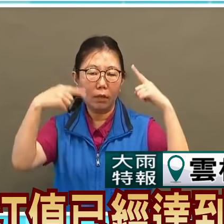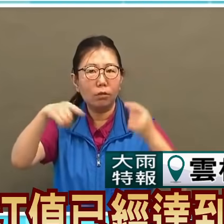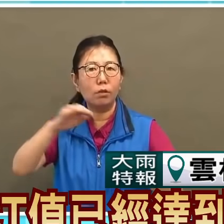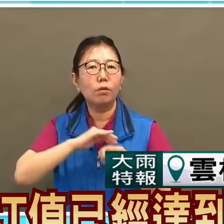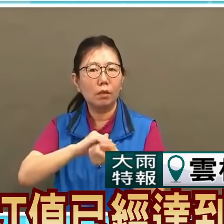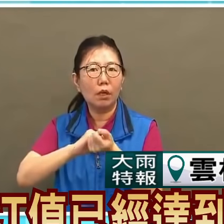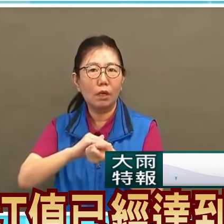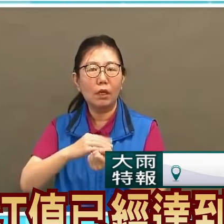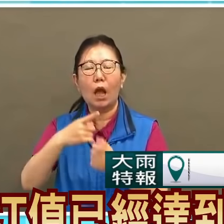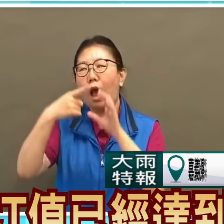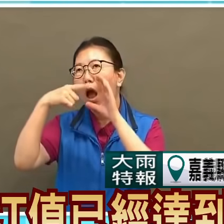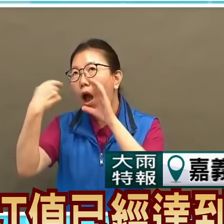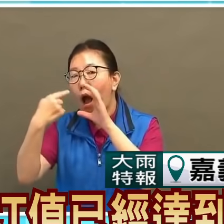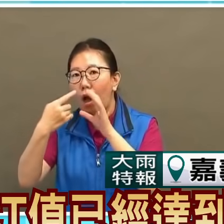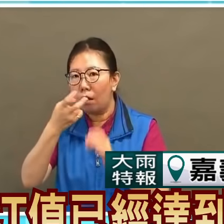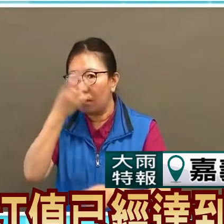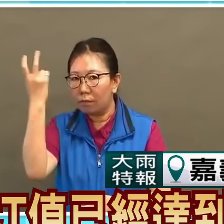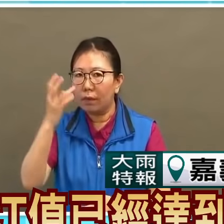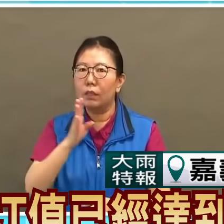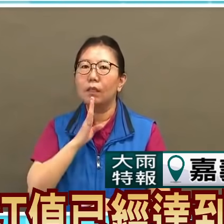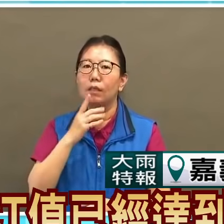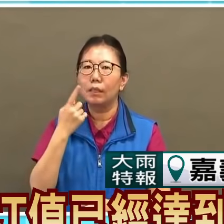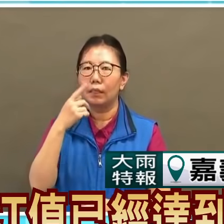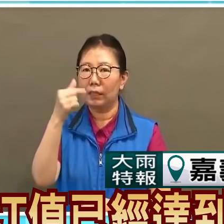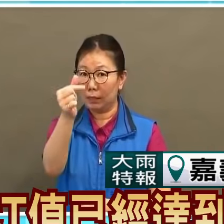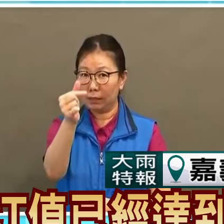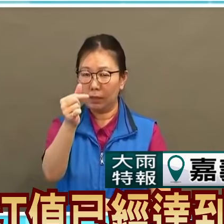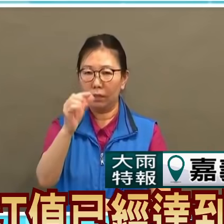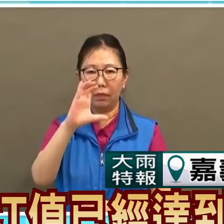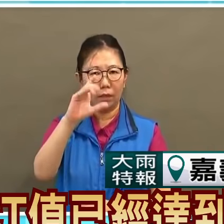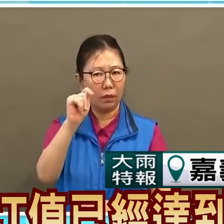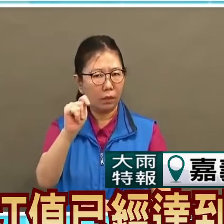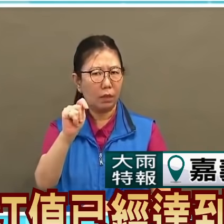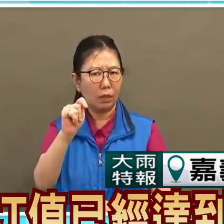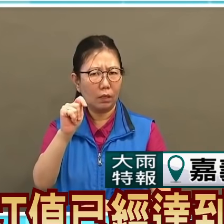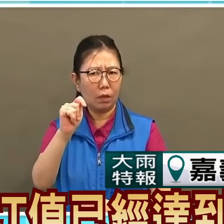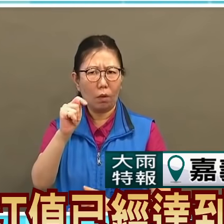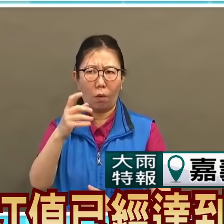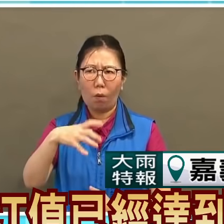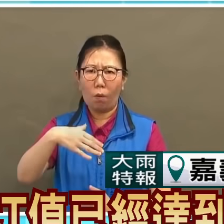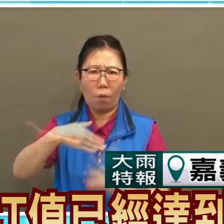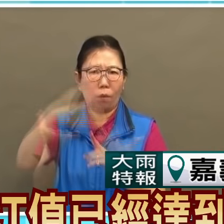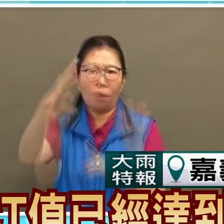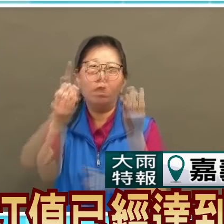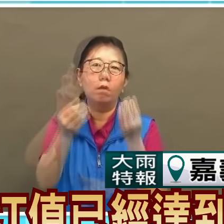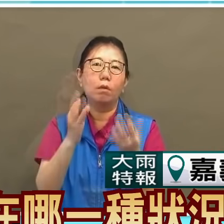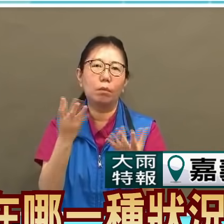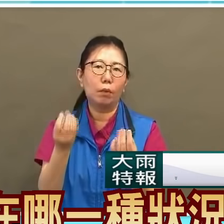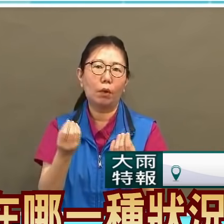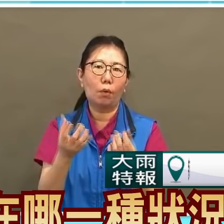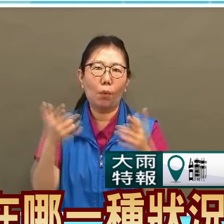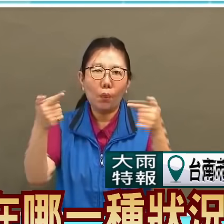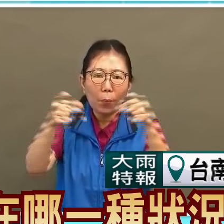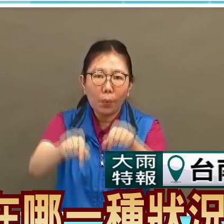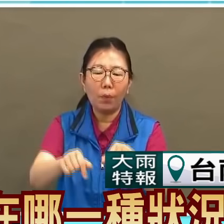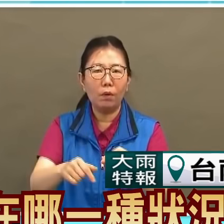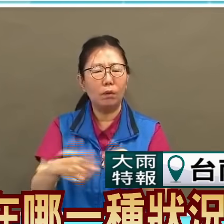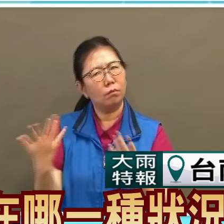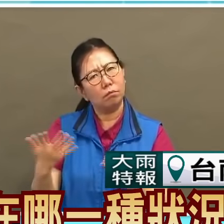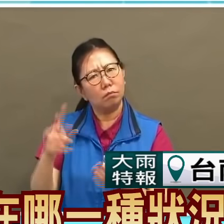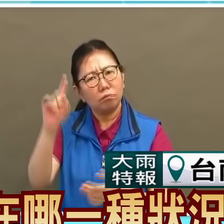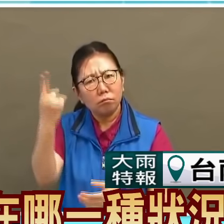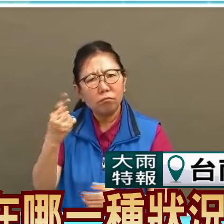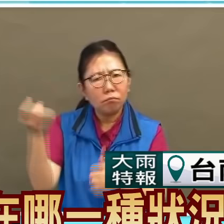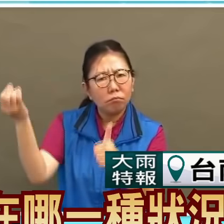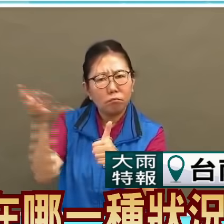那 PCR 采取出来还是阳性 ，CT 值已经达到33。那这个个案到底是